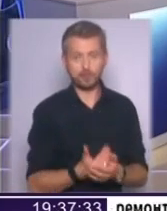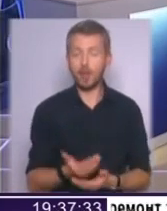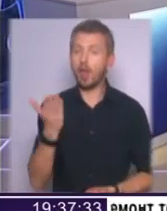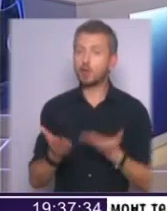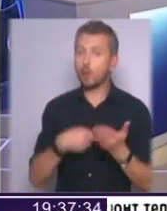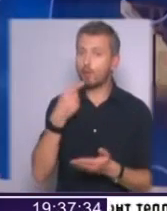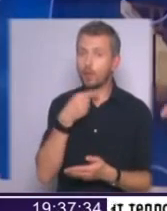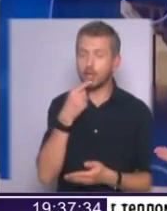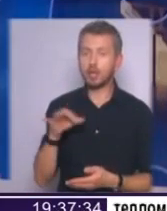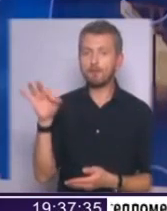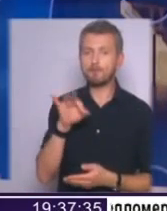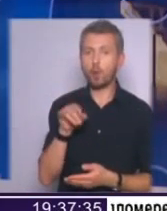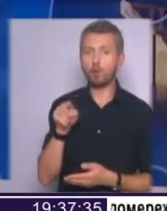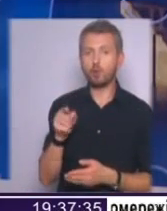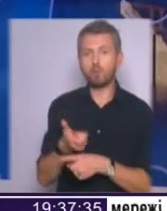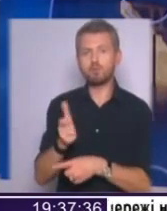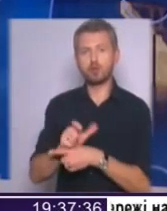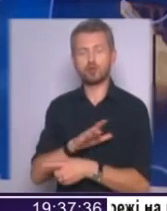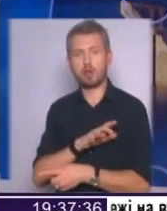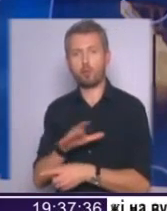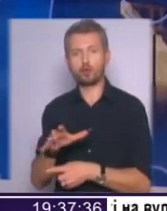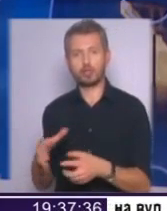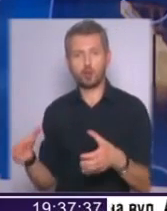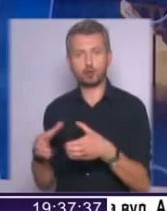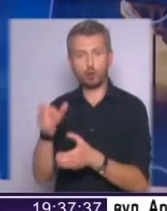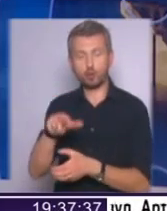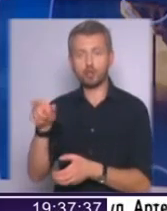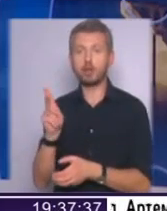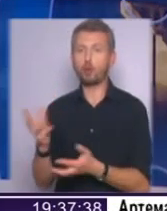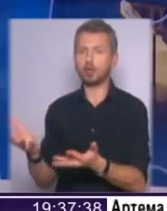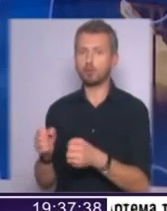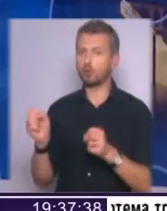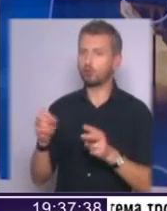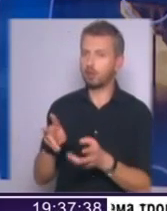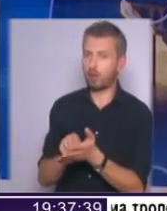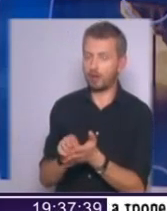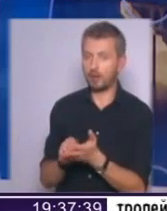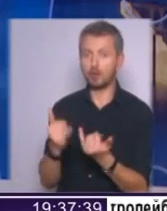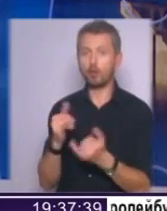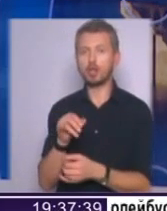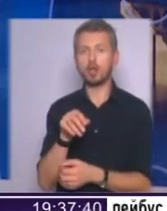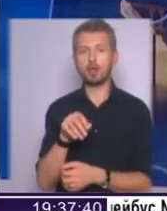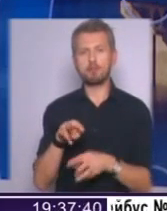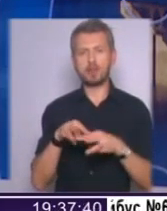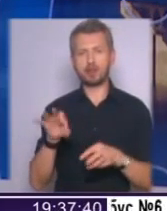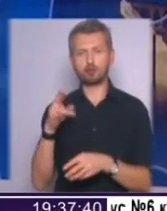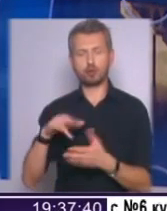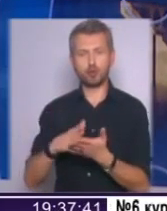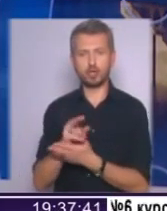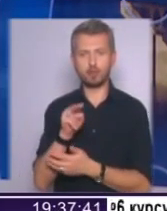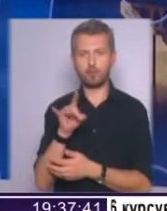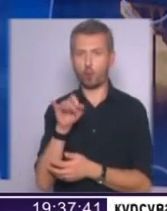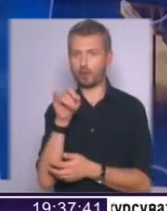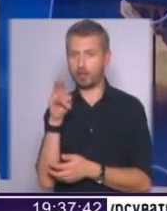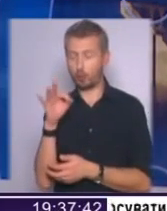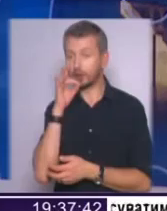говорити, власне, про ось ту більш заможнішу категорію людей, які отримують спецпенсії, от, ну, сьогодні Павло Розенко сказав, що з 1 червня вони